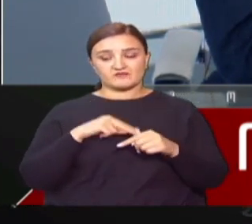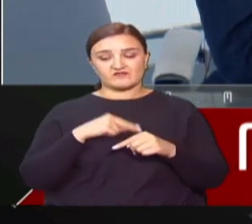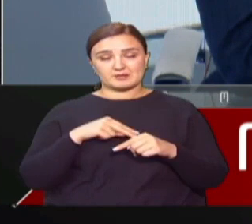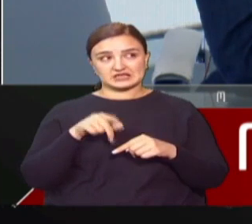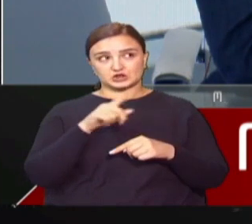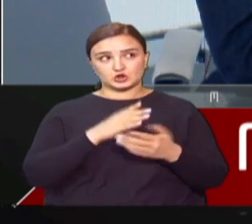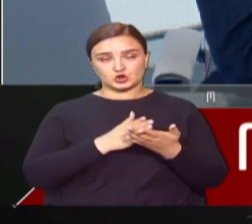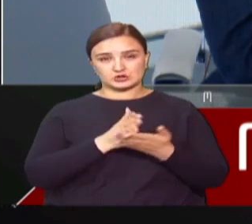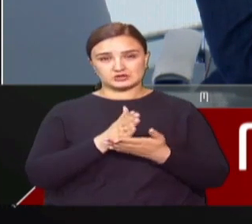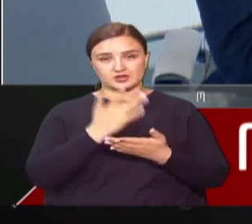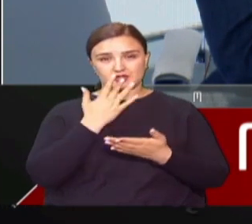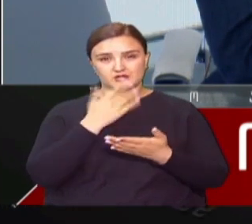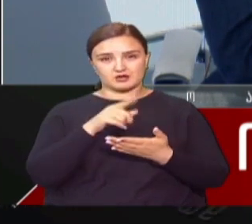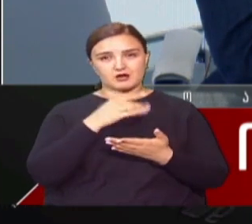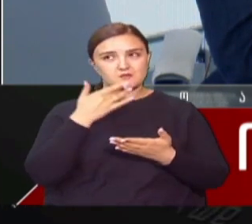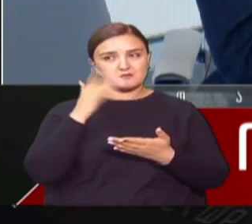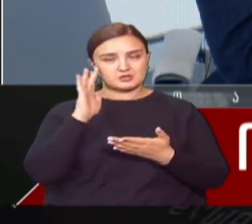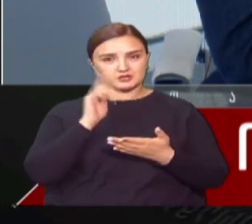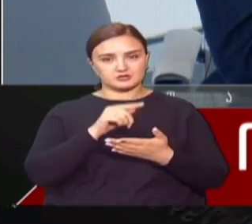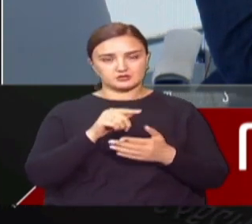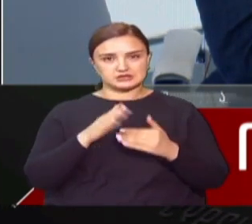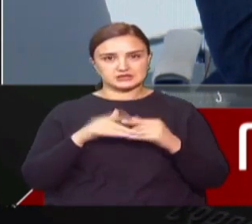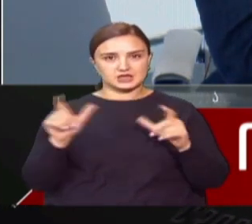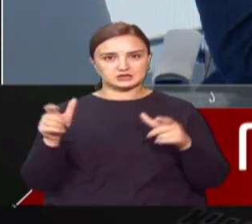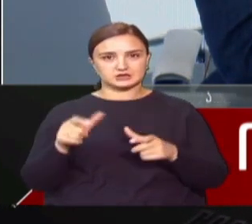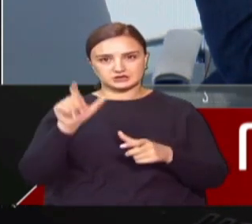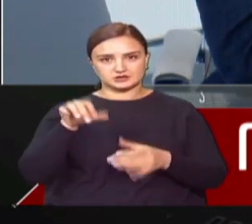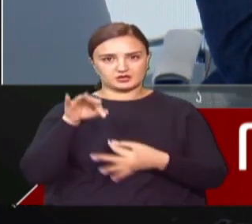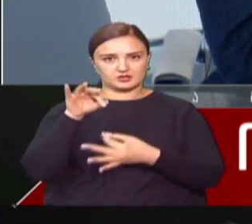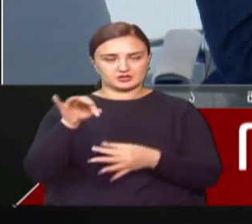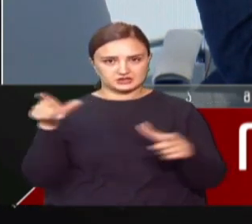დაადანაშაულა რუსეთის სპეცსამსახურებთან თანამშრომლობაში და სანქცია დაუწესა,